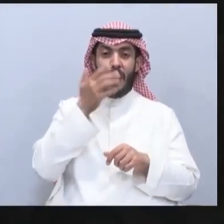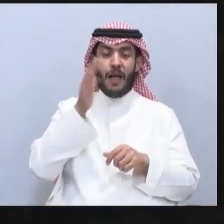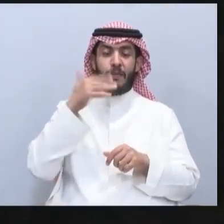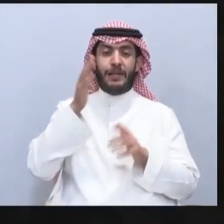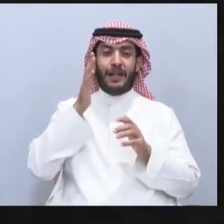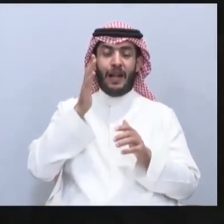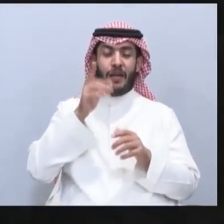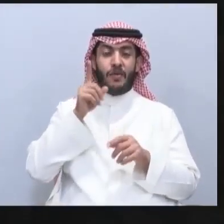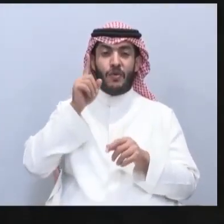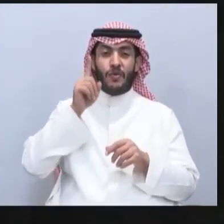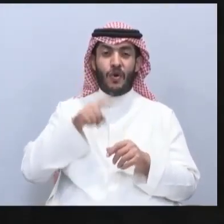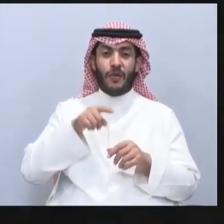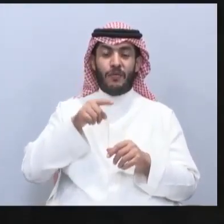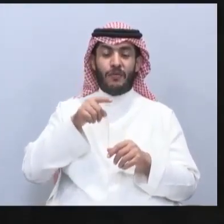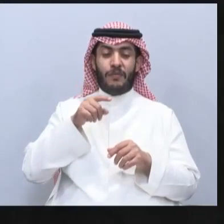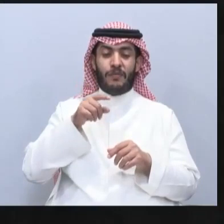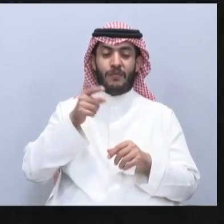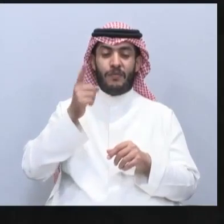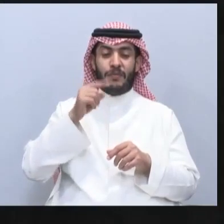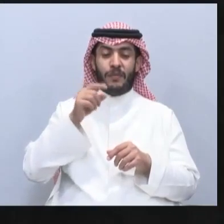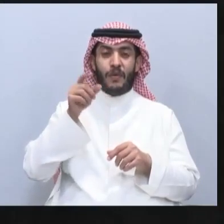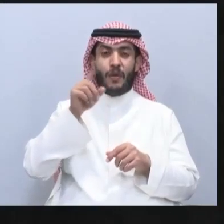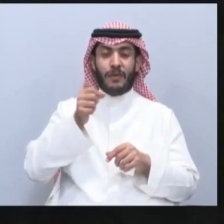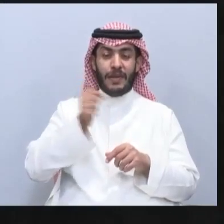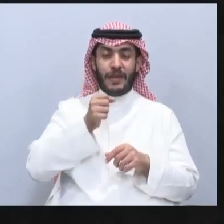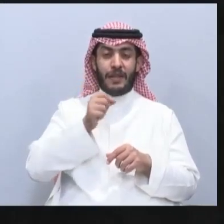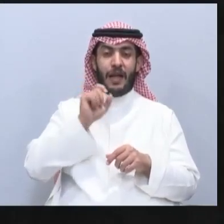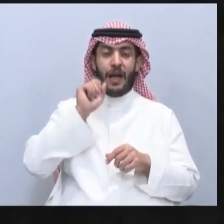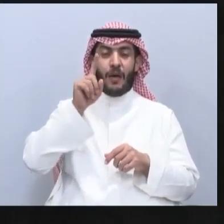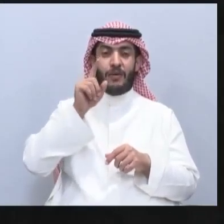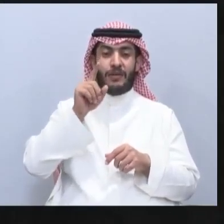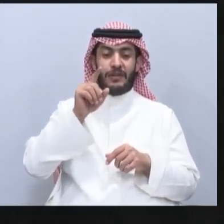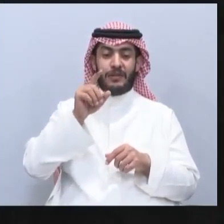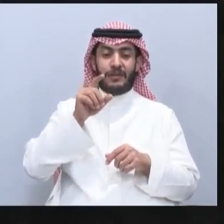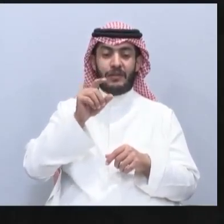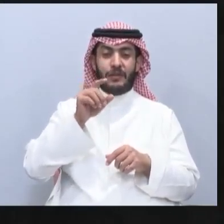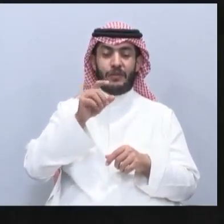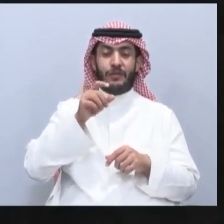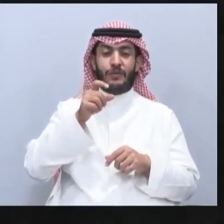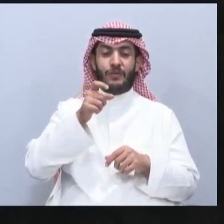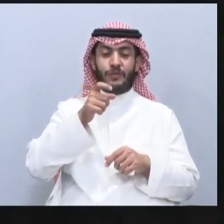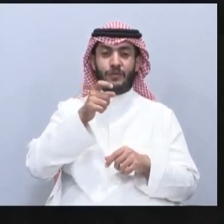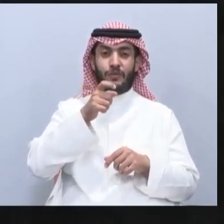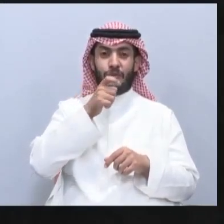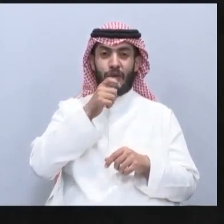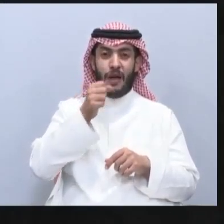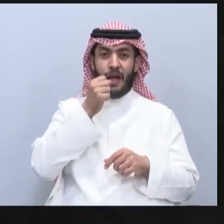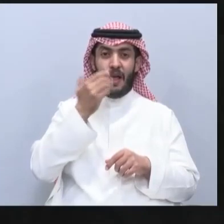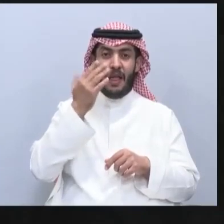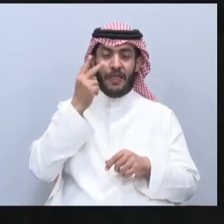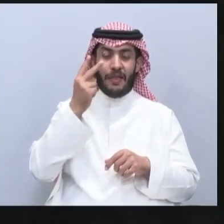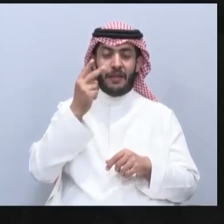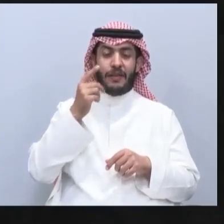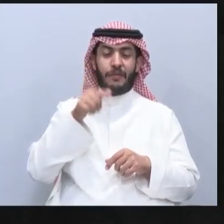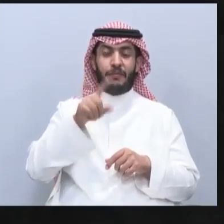وفي كذلك في العيد اذا في يوم الجمعه خطبتان والصلاه وكذلك في العيد